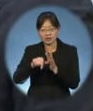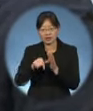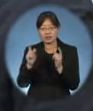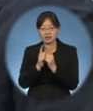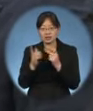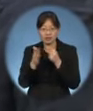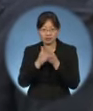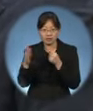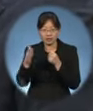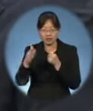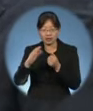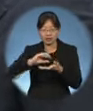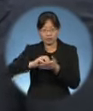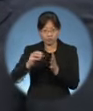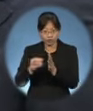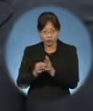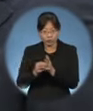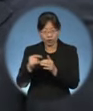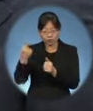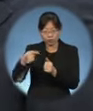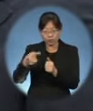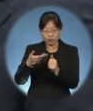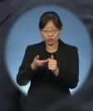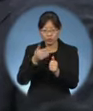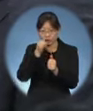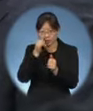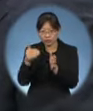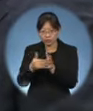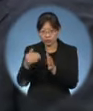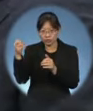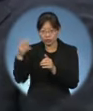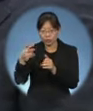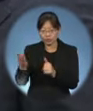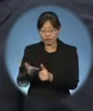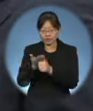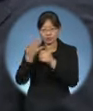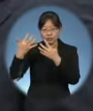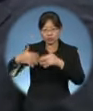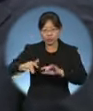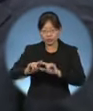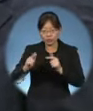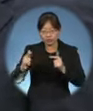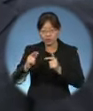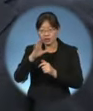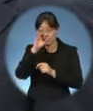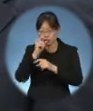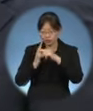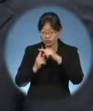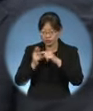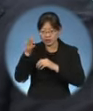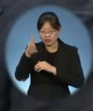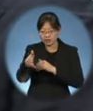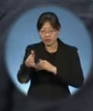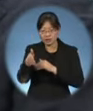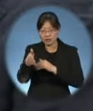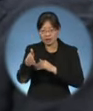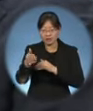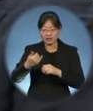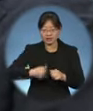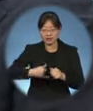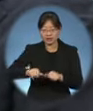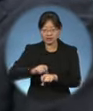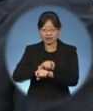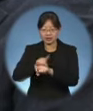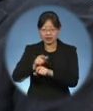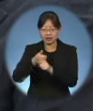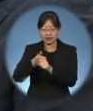그때 적절하게 교육하고 또 양육의 조건들을 좀 더 긍정적인 방향으로 그 아이의